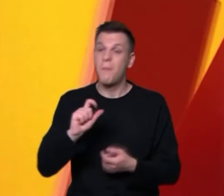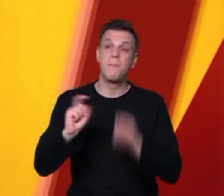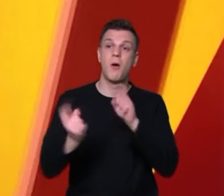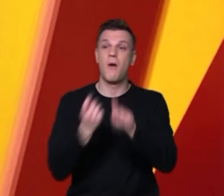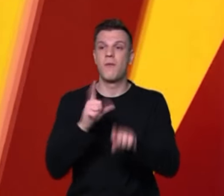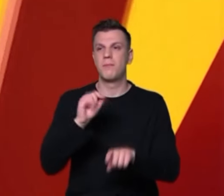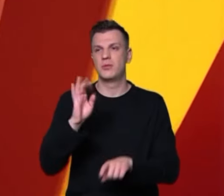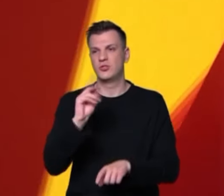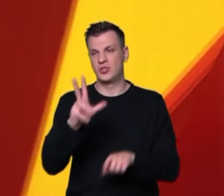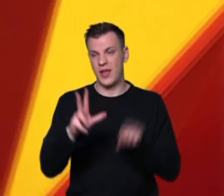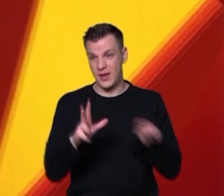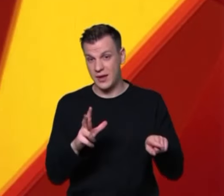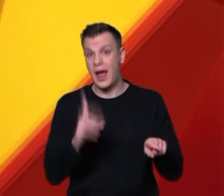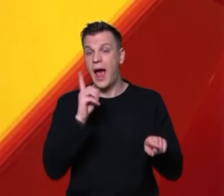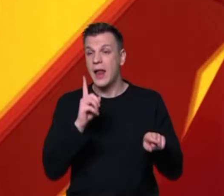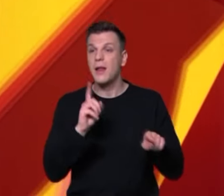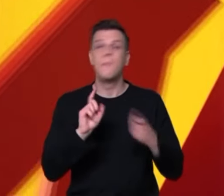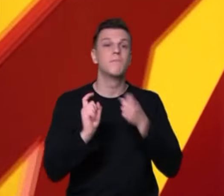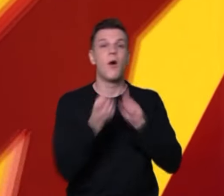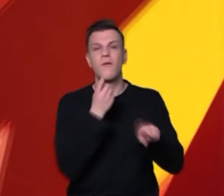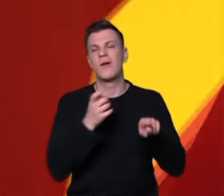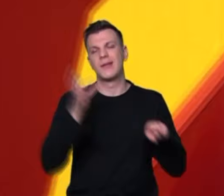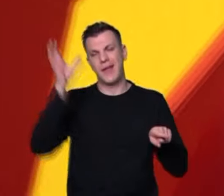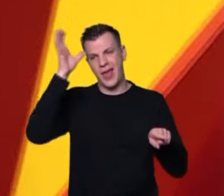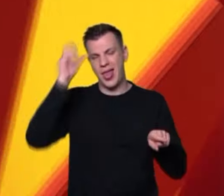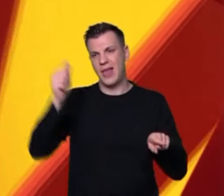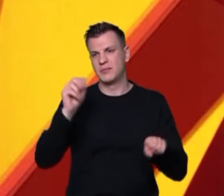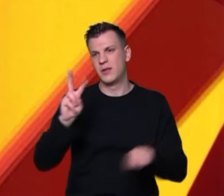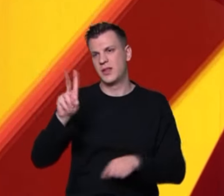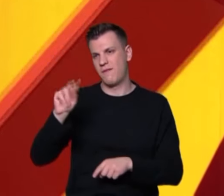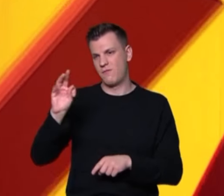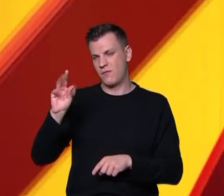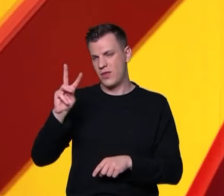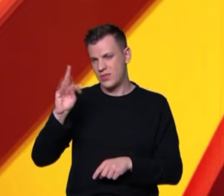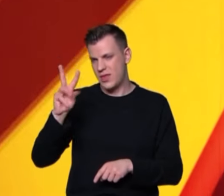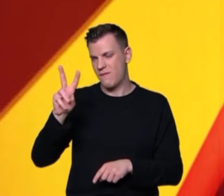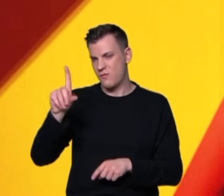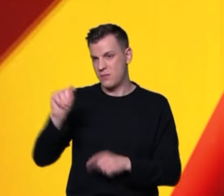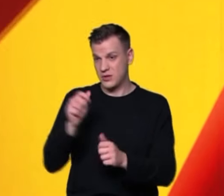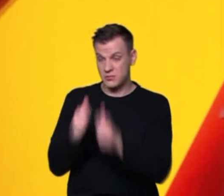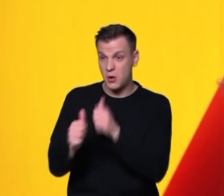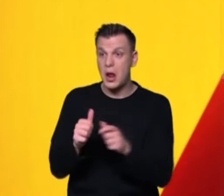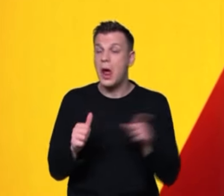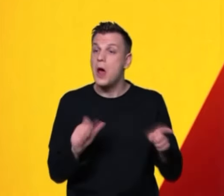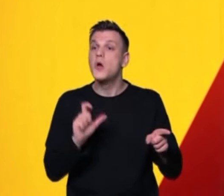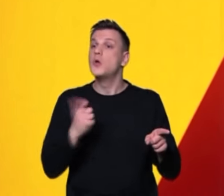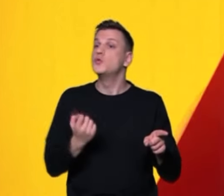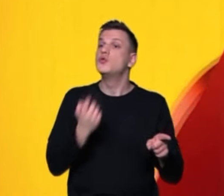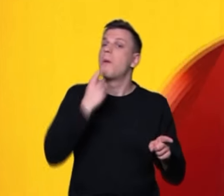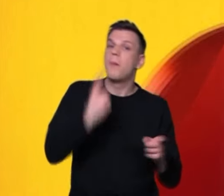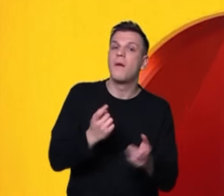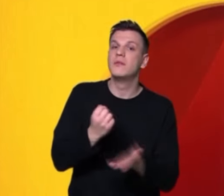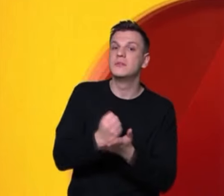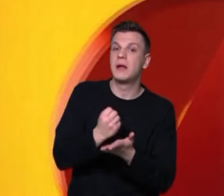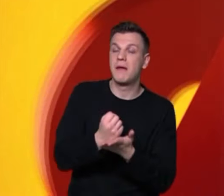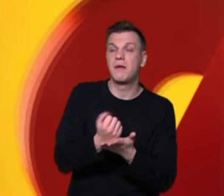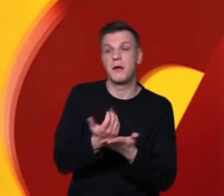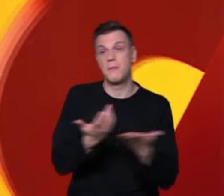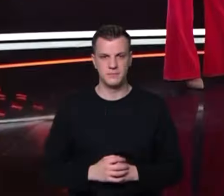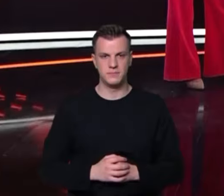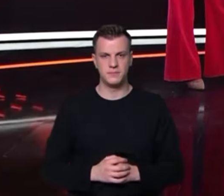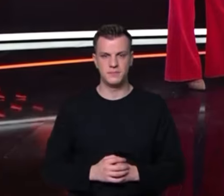dostał Łukasz Piszczek, tylko tym razem powołanie w roli eksperta TVP Sport. Posłuchajmy, co ma do powiedzenia na temat swojej nowej